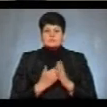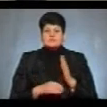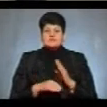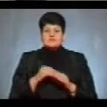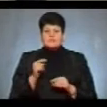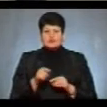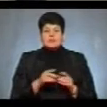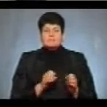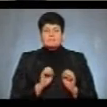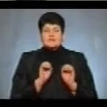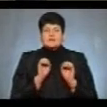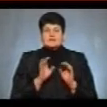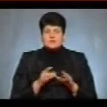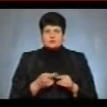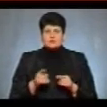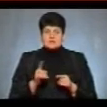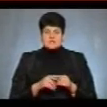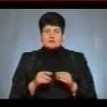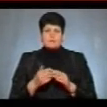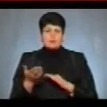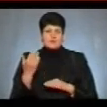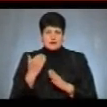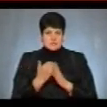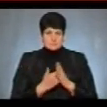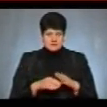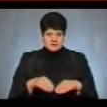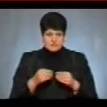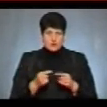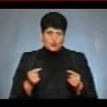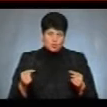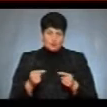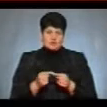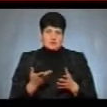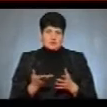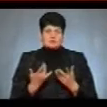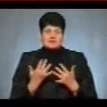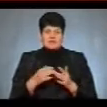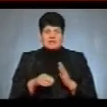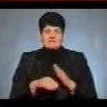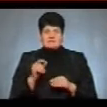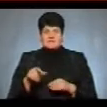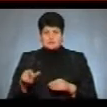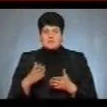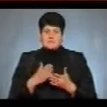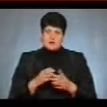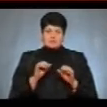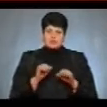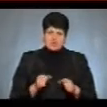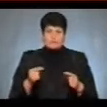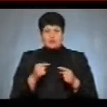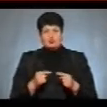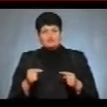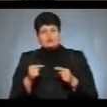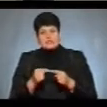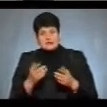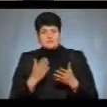вони їх передають спочатку, це відповідно попередній список виборців, потім уточнені. Так, оскільки виборці мають можливість уточнити, мають